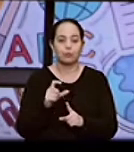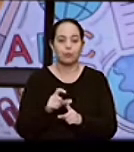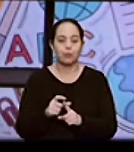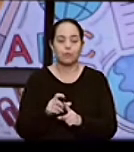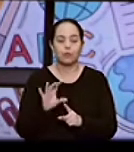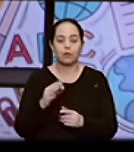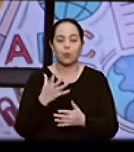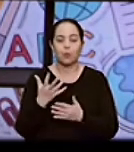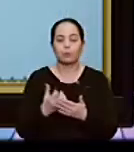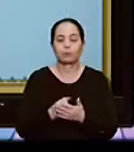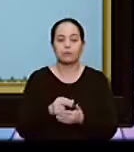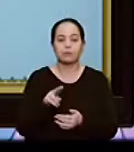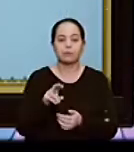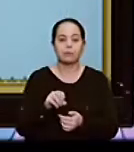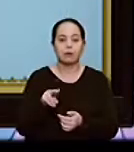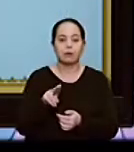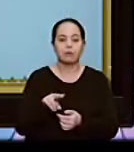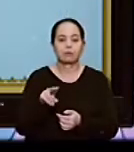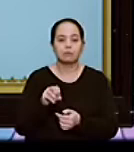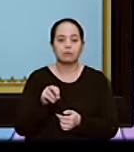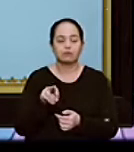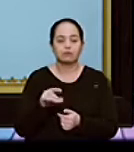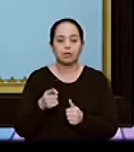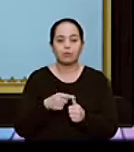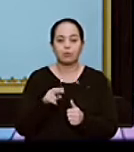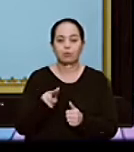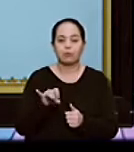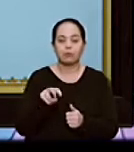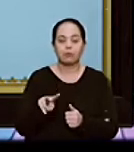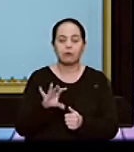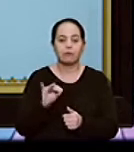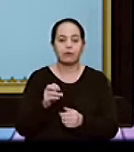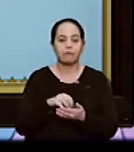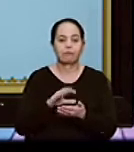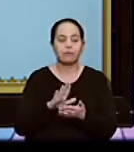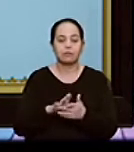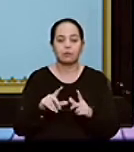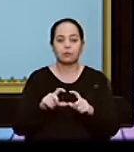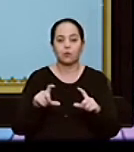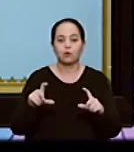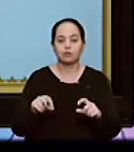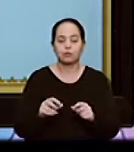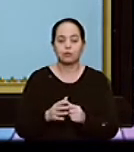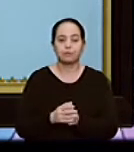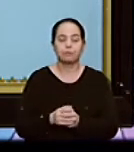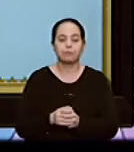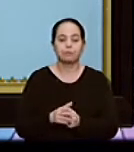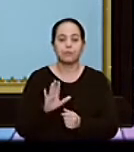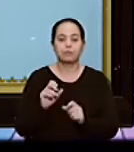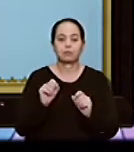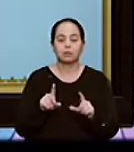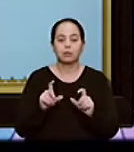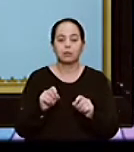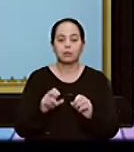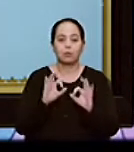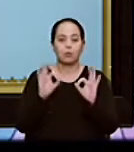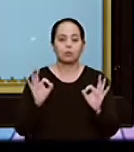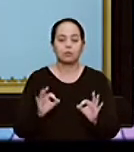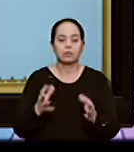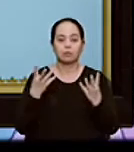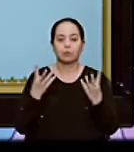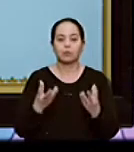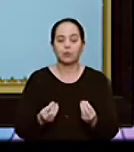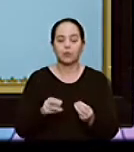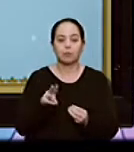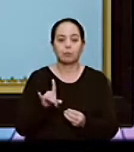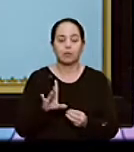и определить падеж имен прилагательных и выделить окончание. Золотым осенним днем